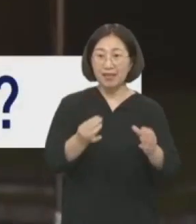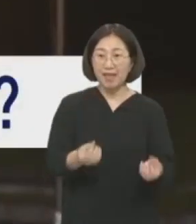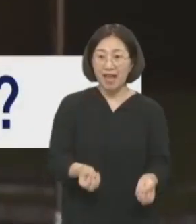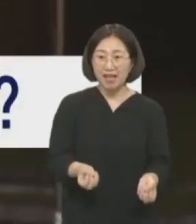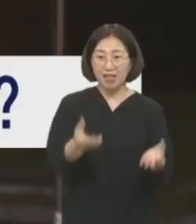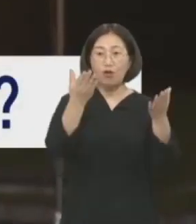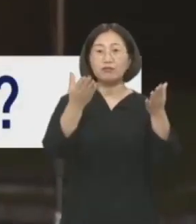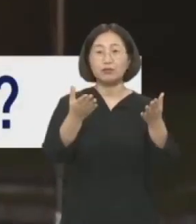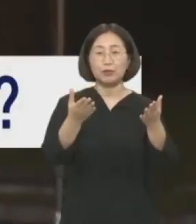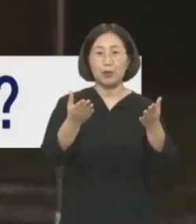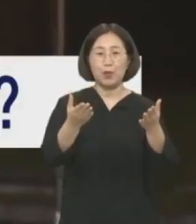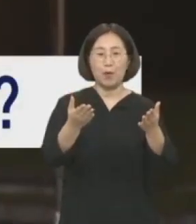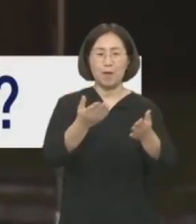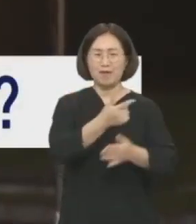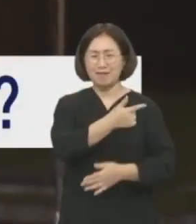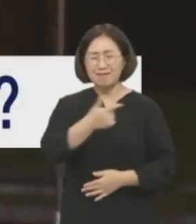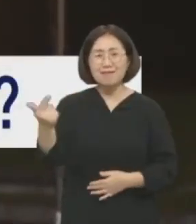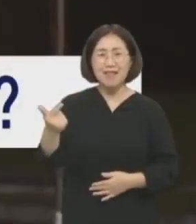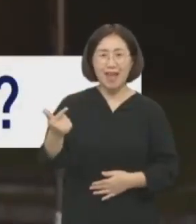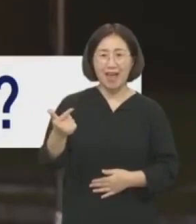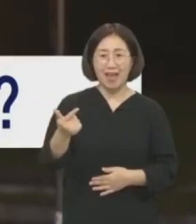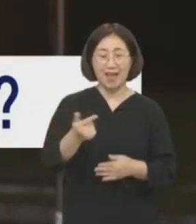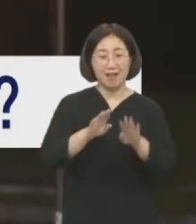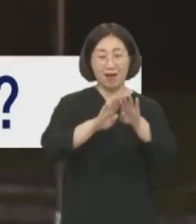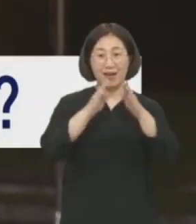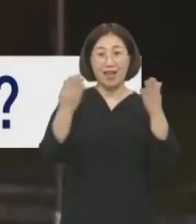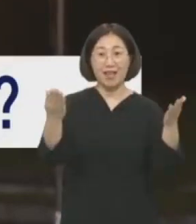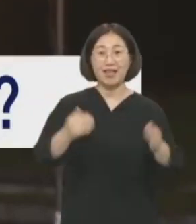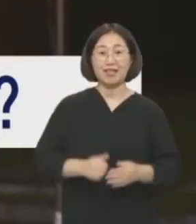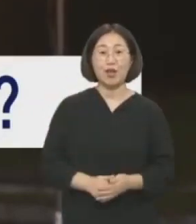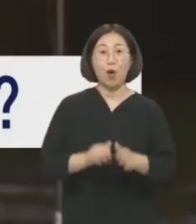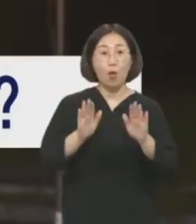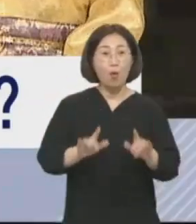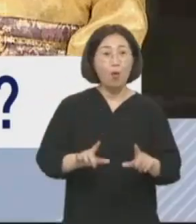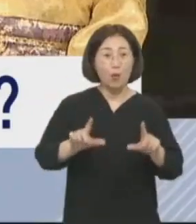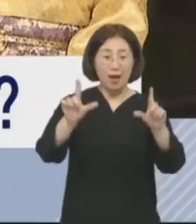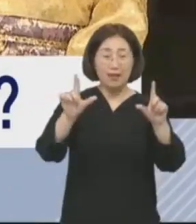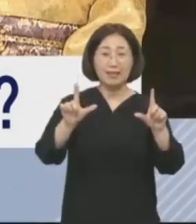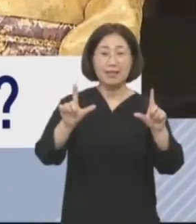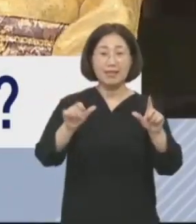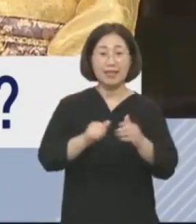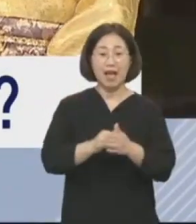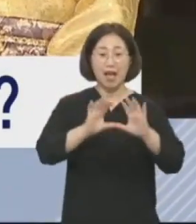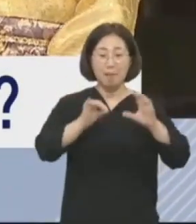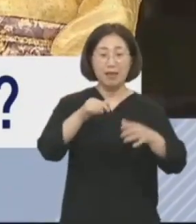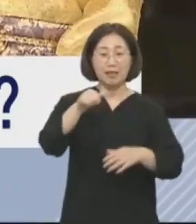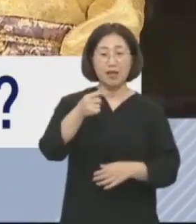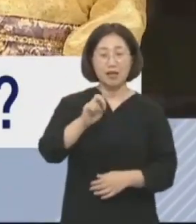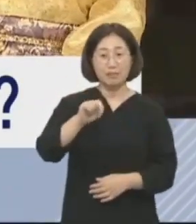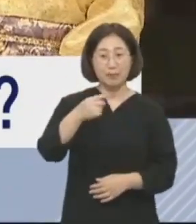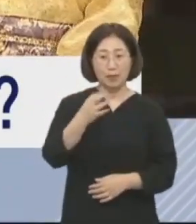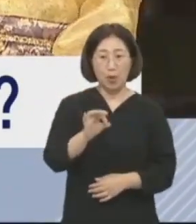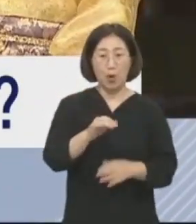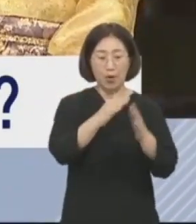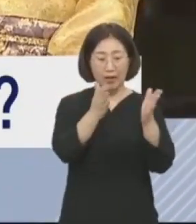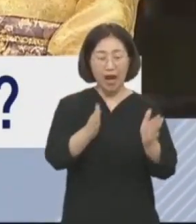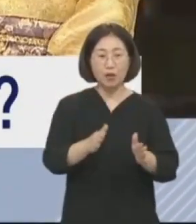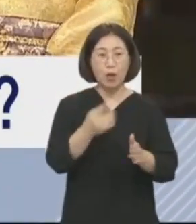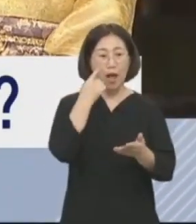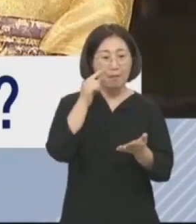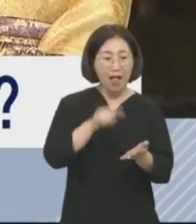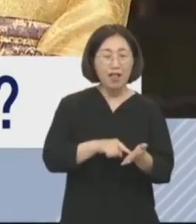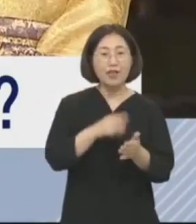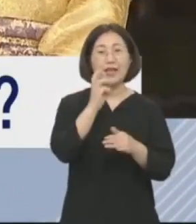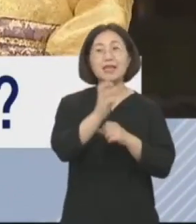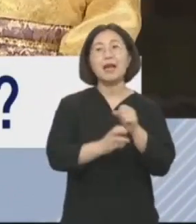규모를 크게 해서 치르게 됐는데요. 올해는 백제 금동 대학로가 발굴된 지 30년